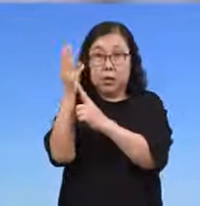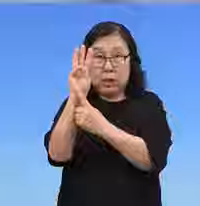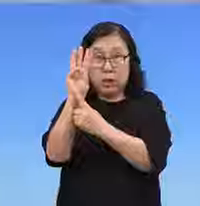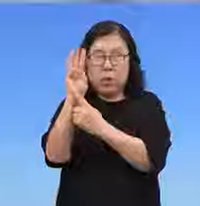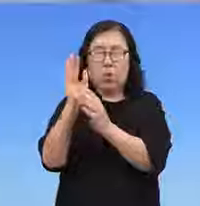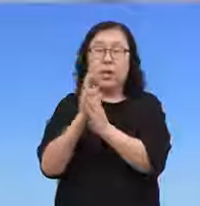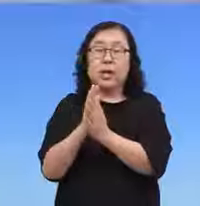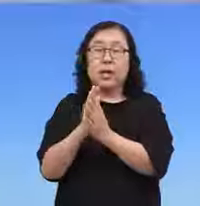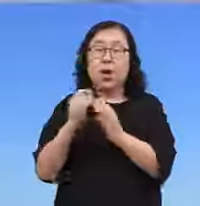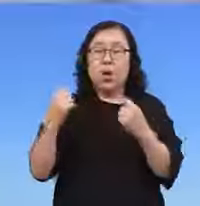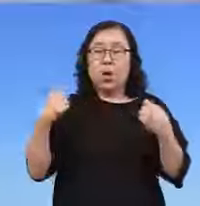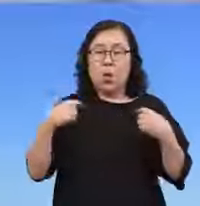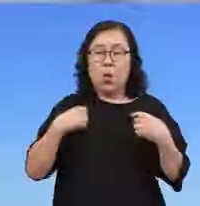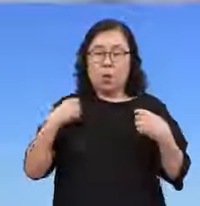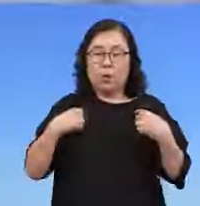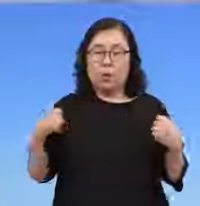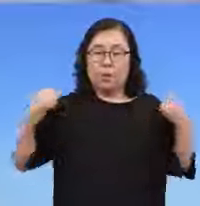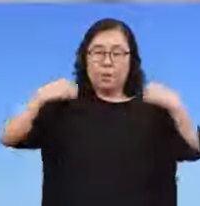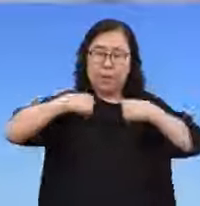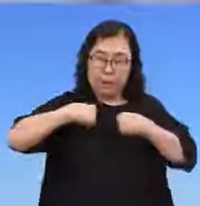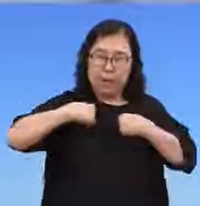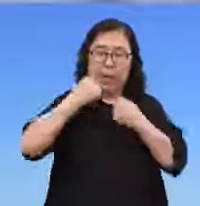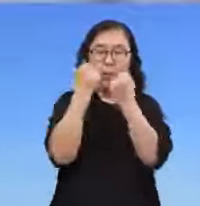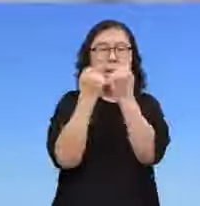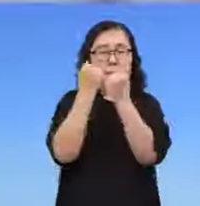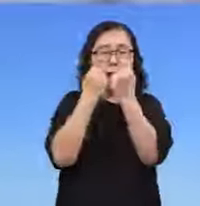책에서 설명하는 걸 제가 보았습니다.